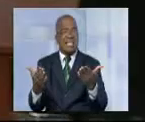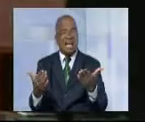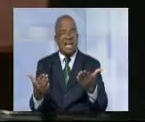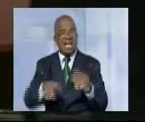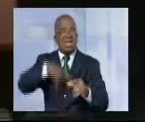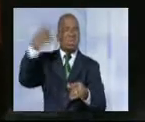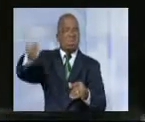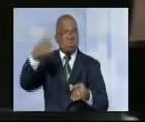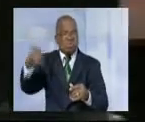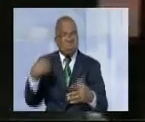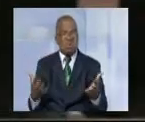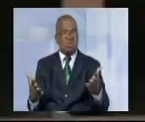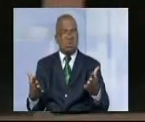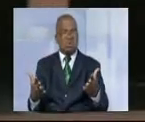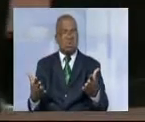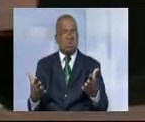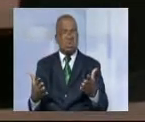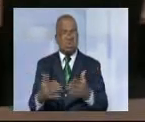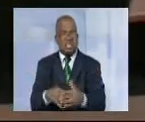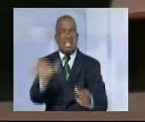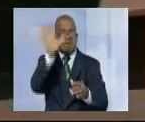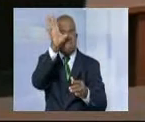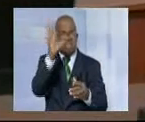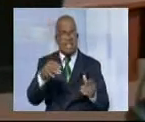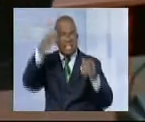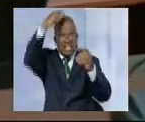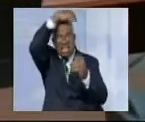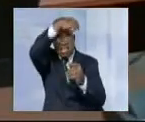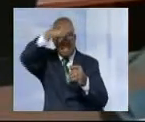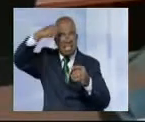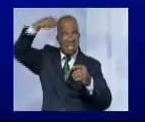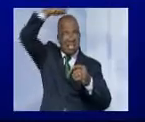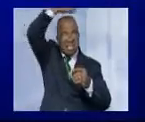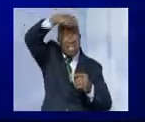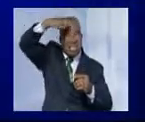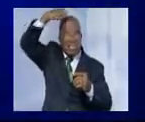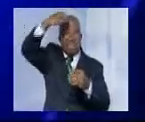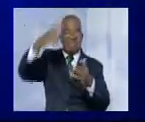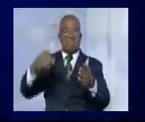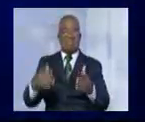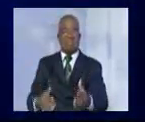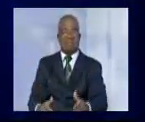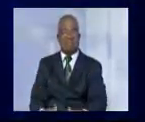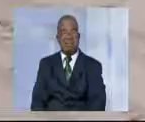liens diplomatiques entre l'Iran et le Canada sont rompus depuis septembre 2012.